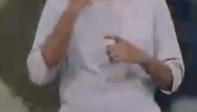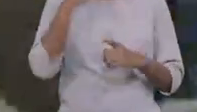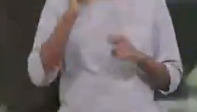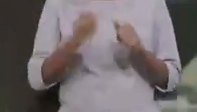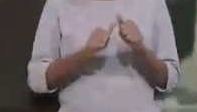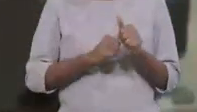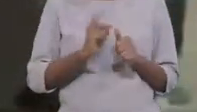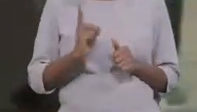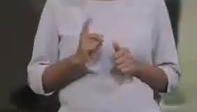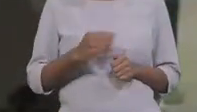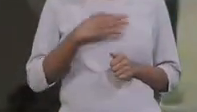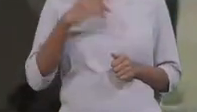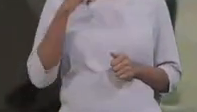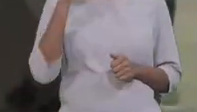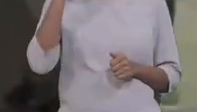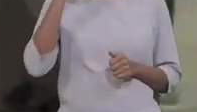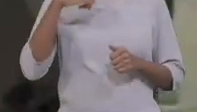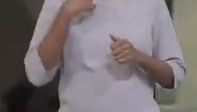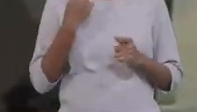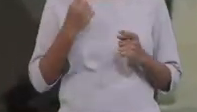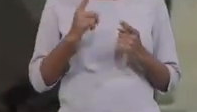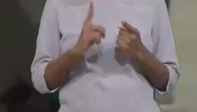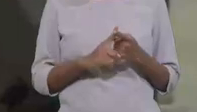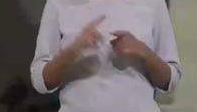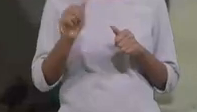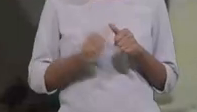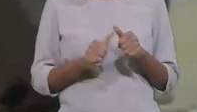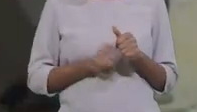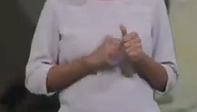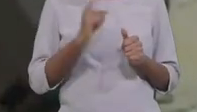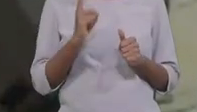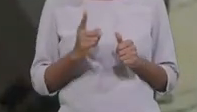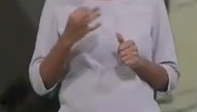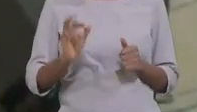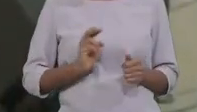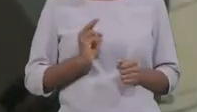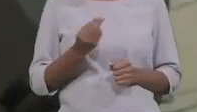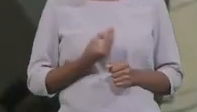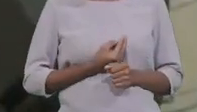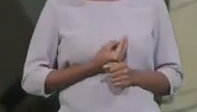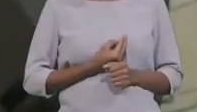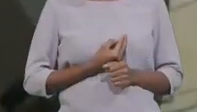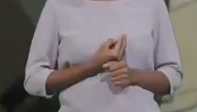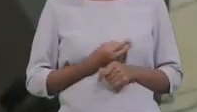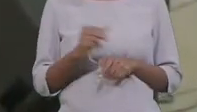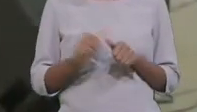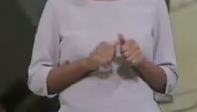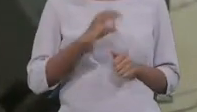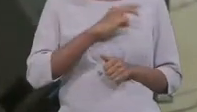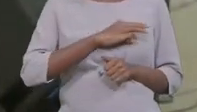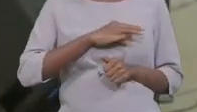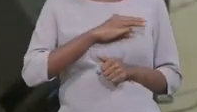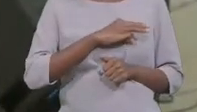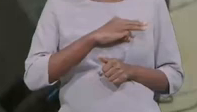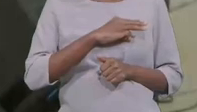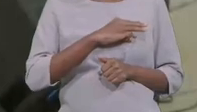des dons pour chacun. Et il dit à chacun de nous, chaque